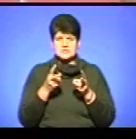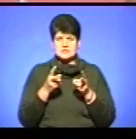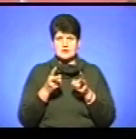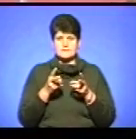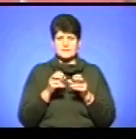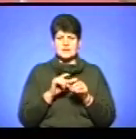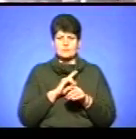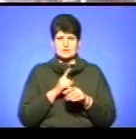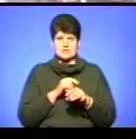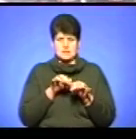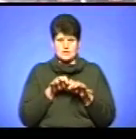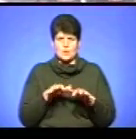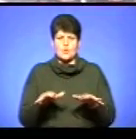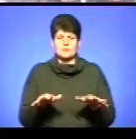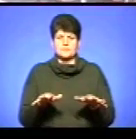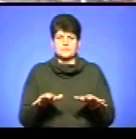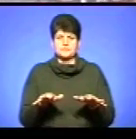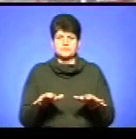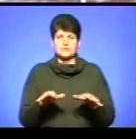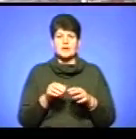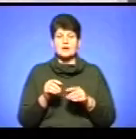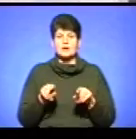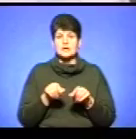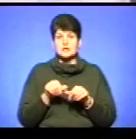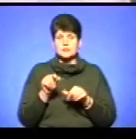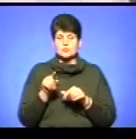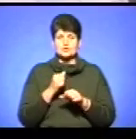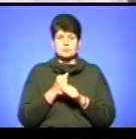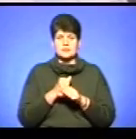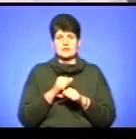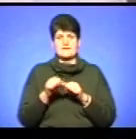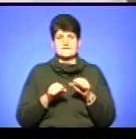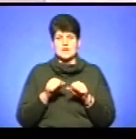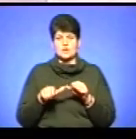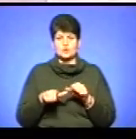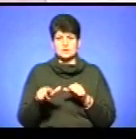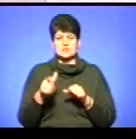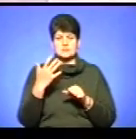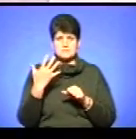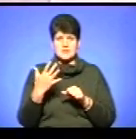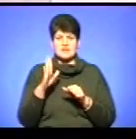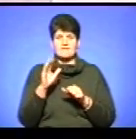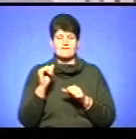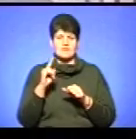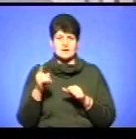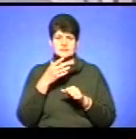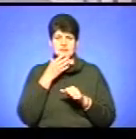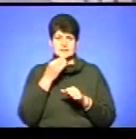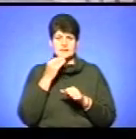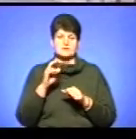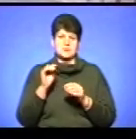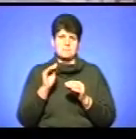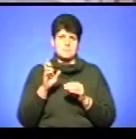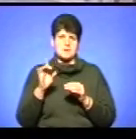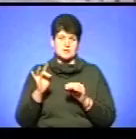посилює кореневу систему. Окрім того, на вулиці облаштували велодоріжку, 5 велопарковок, 5 ваз з декоративними барбарисами,